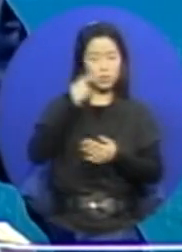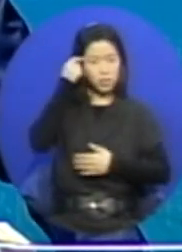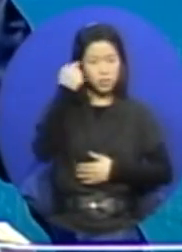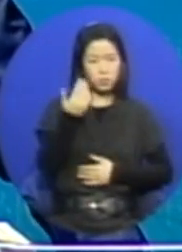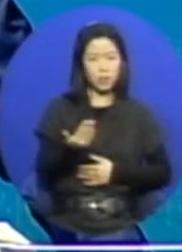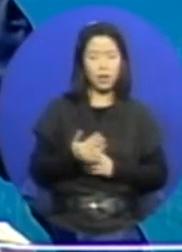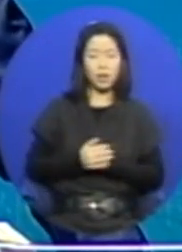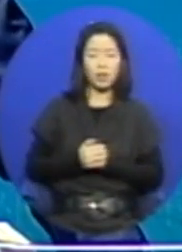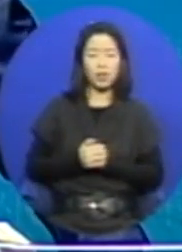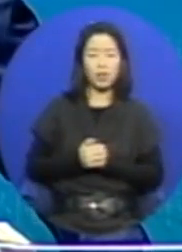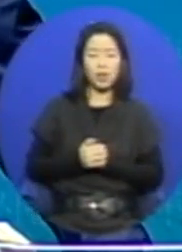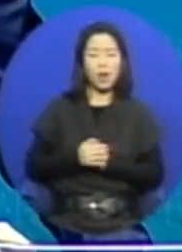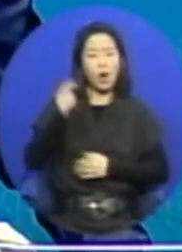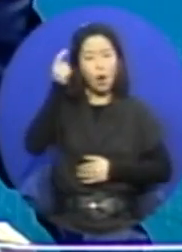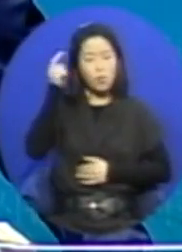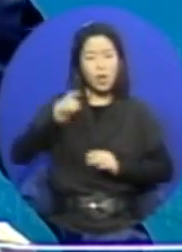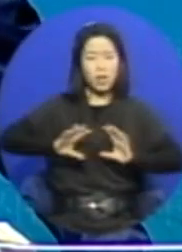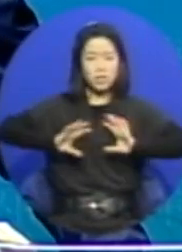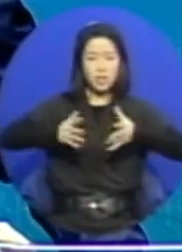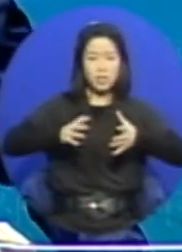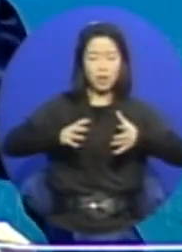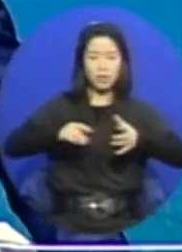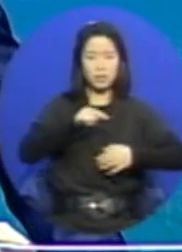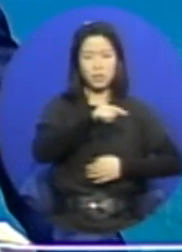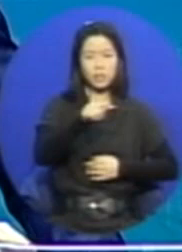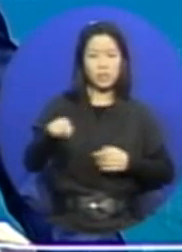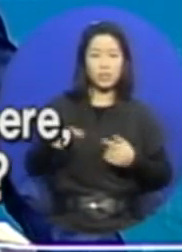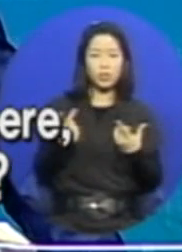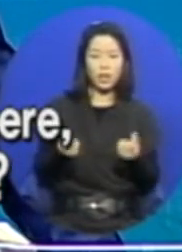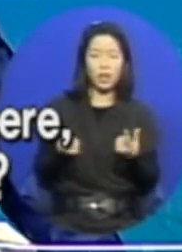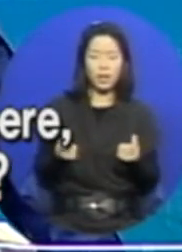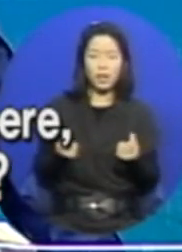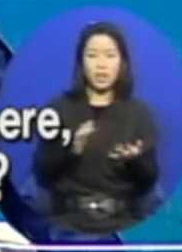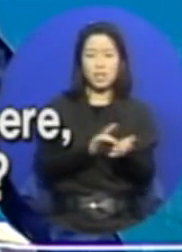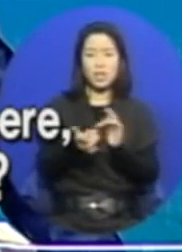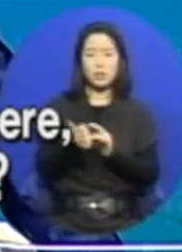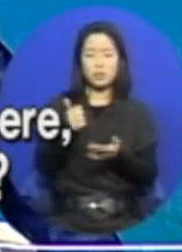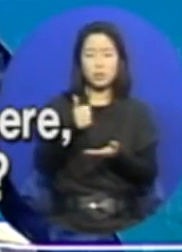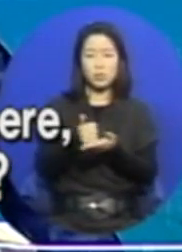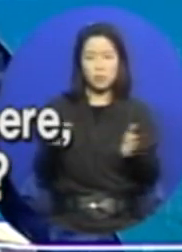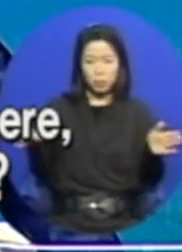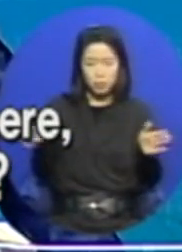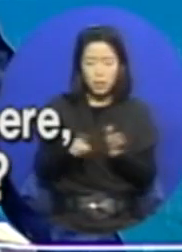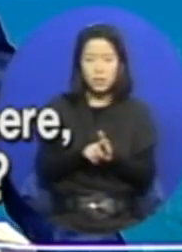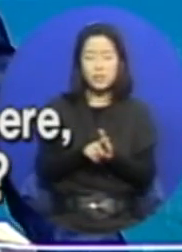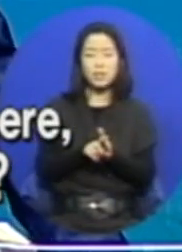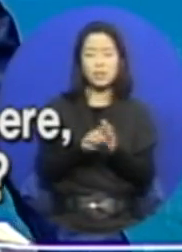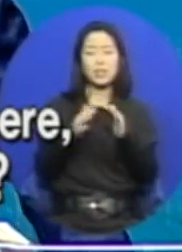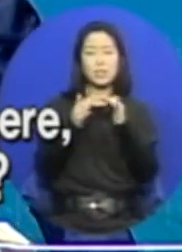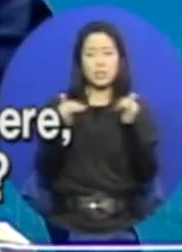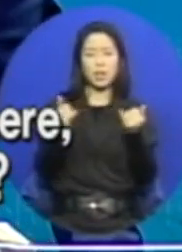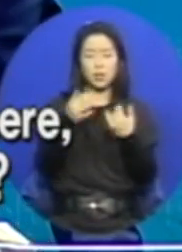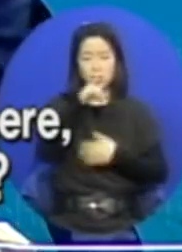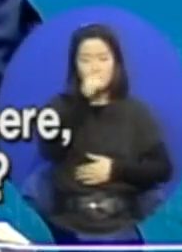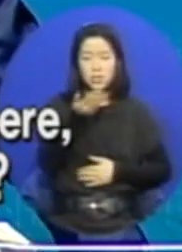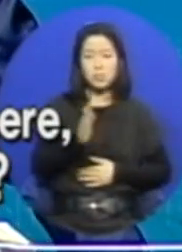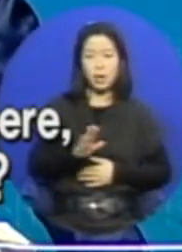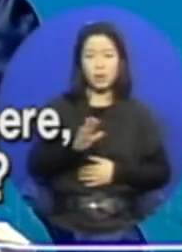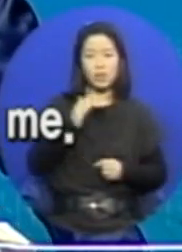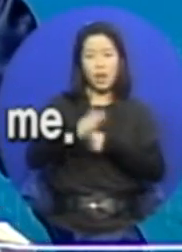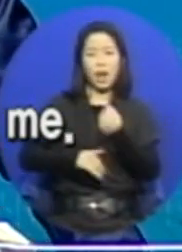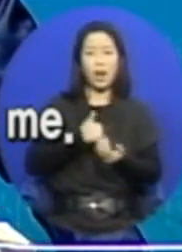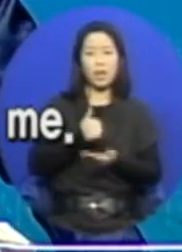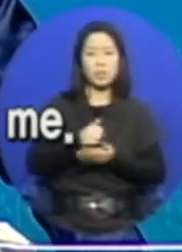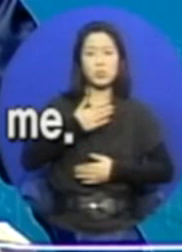왜 세상은 이렇게 많은 예수 믿는 사람들이 있는데도 하나님을 알지 못할까? 12절